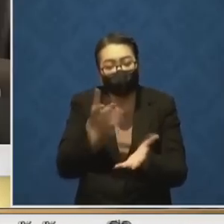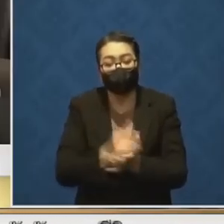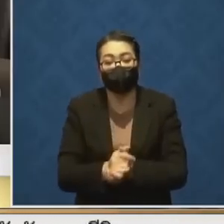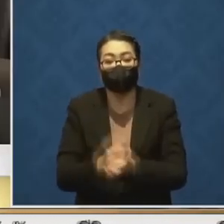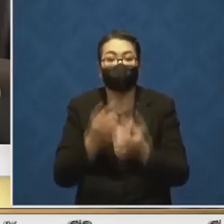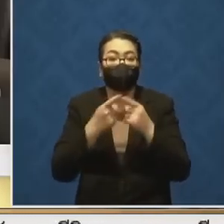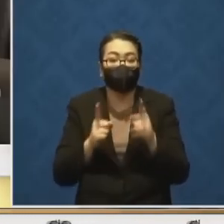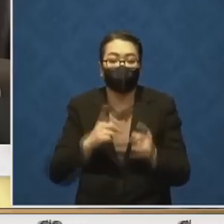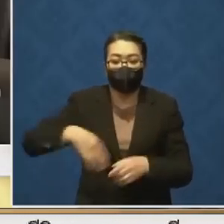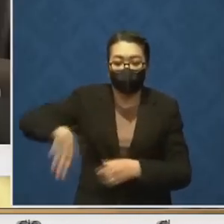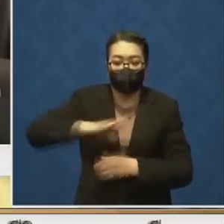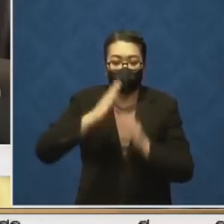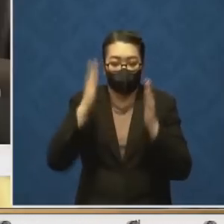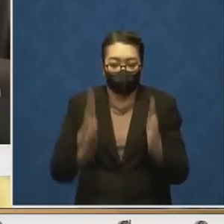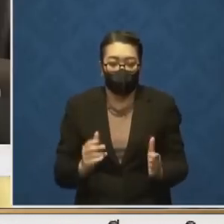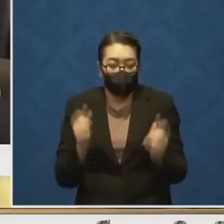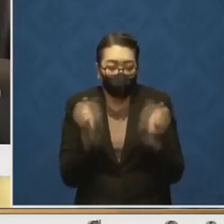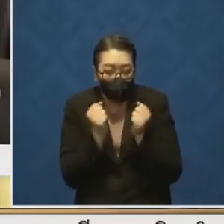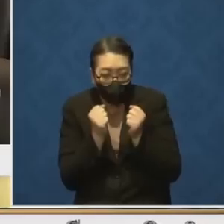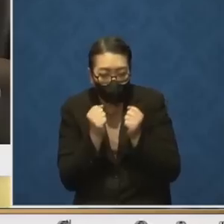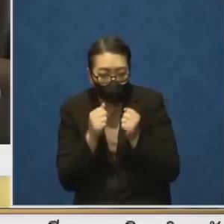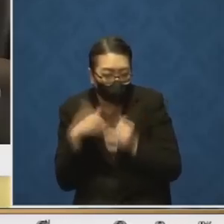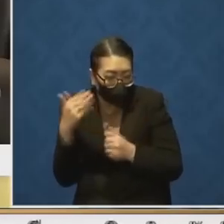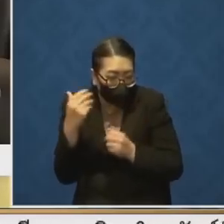เพราความกลวของมนุภามจดส้นสุด